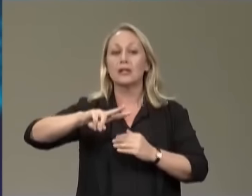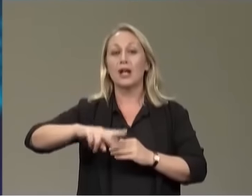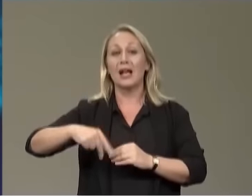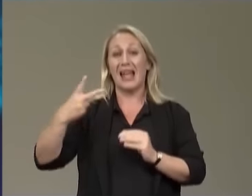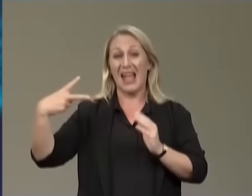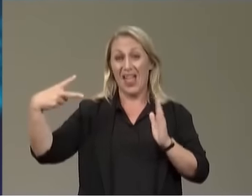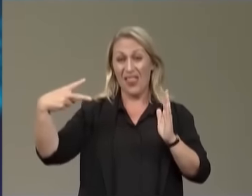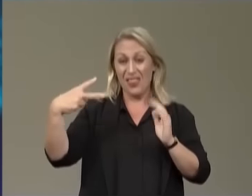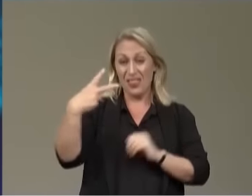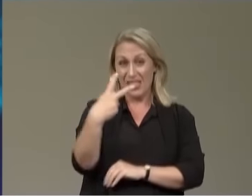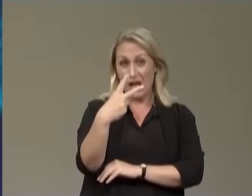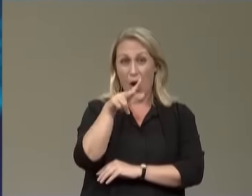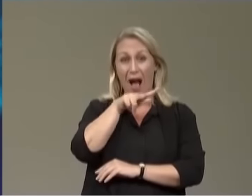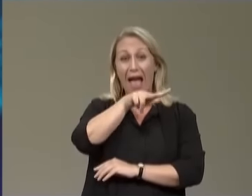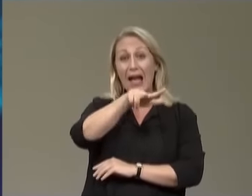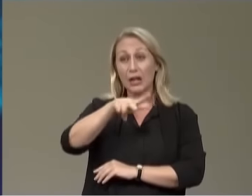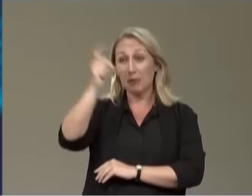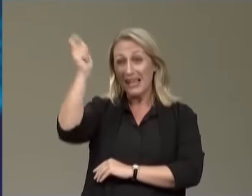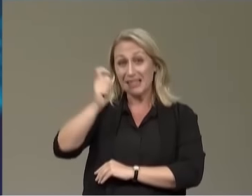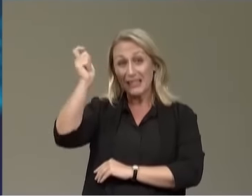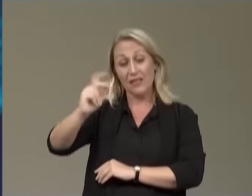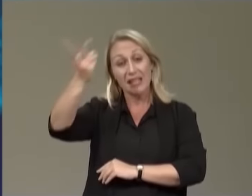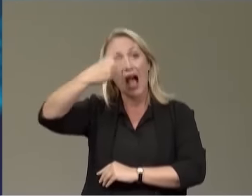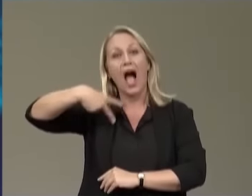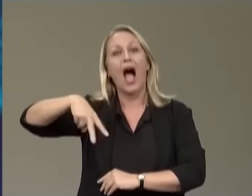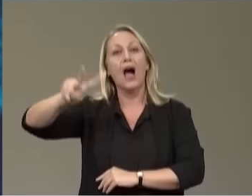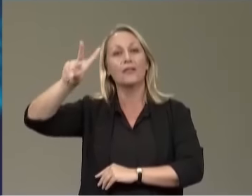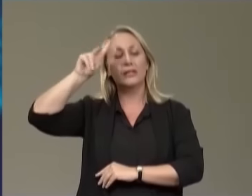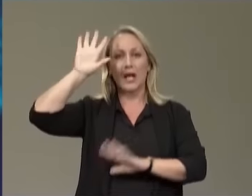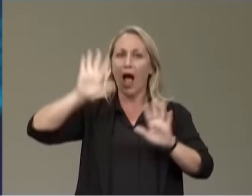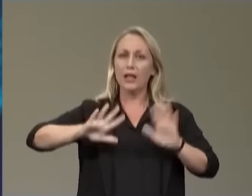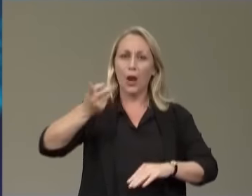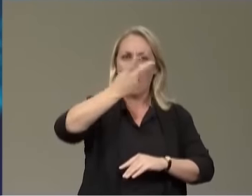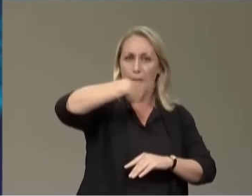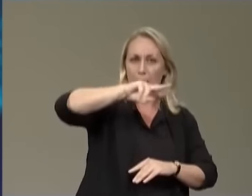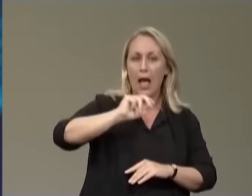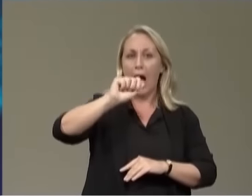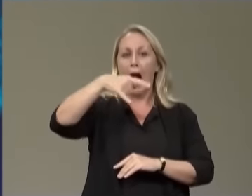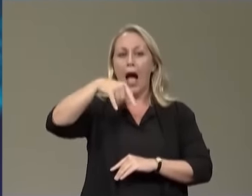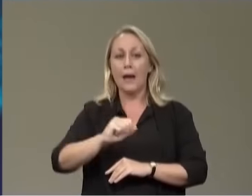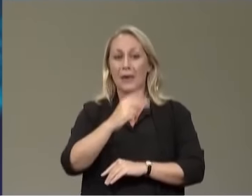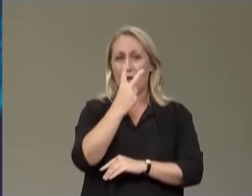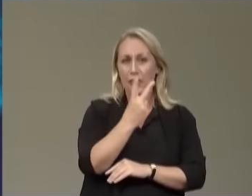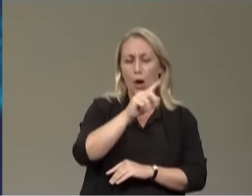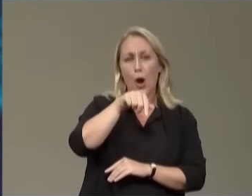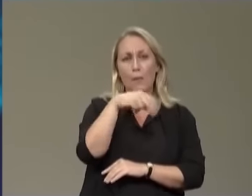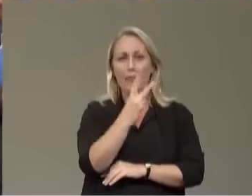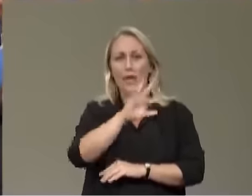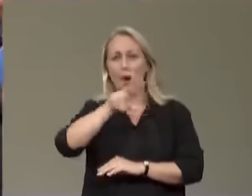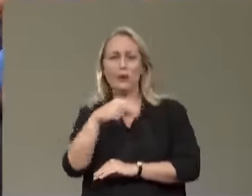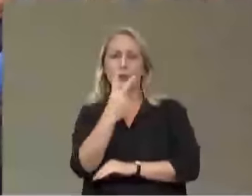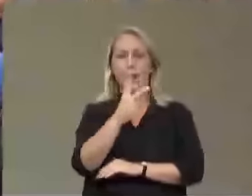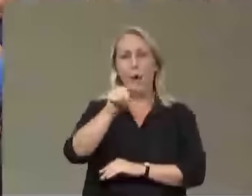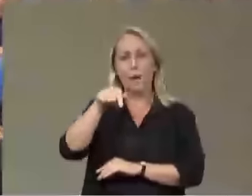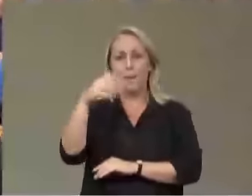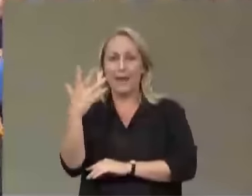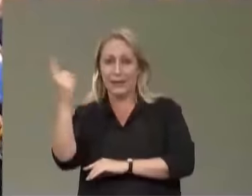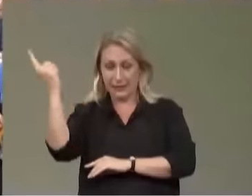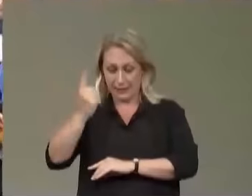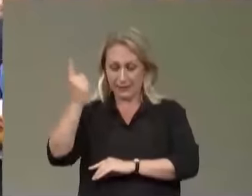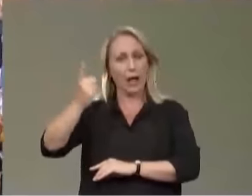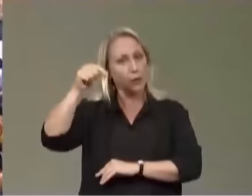2 εκατομμύρια συντάξεις με βάση τον πληθωρισμό και το ΑΕΠ από 2,2 ως 2,5%.